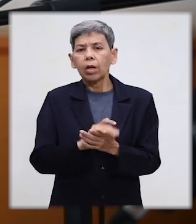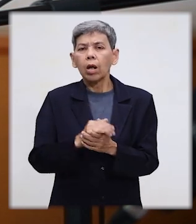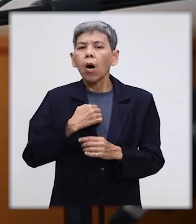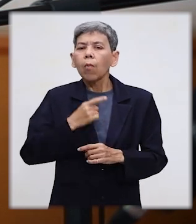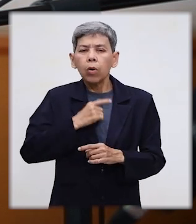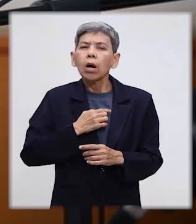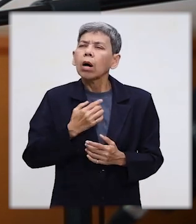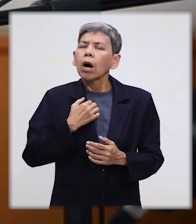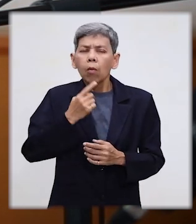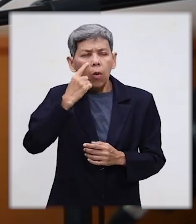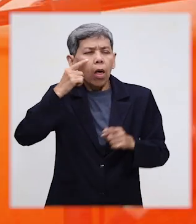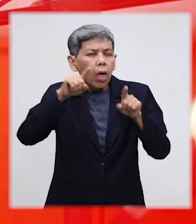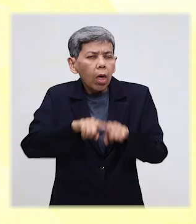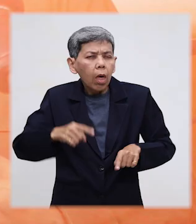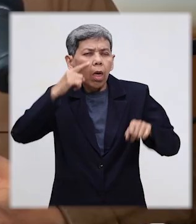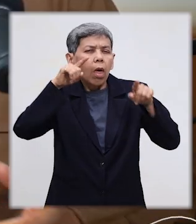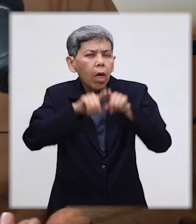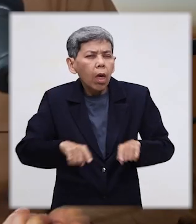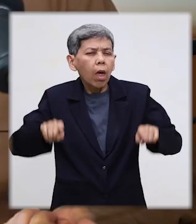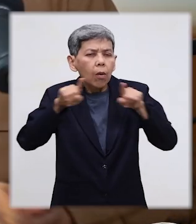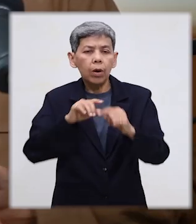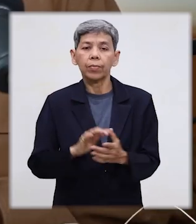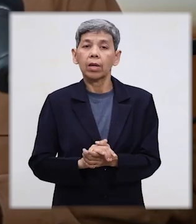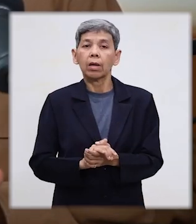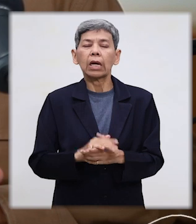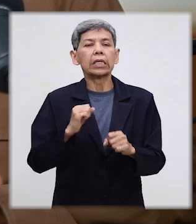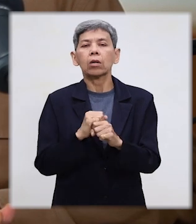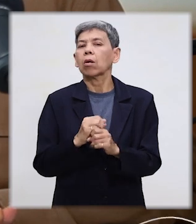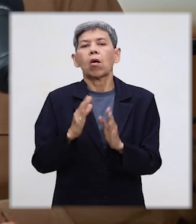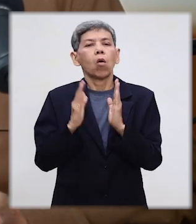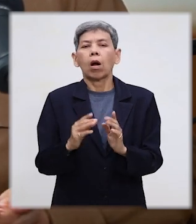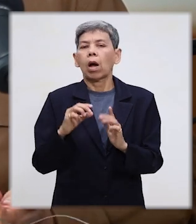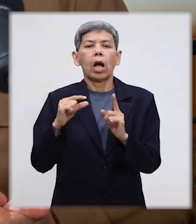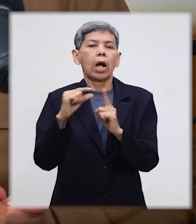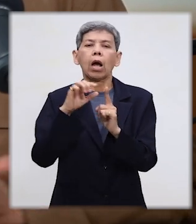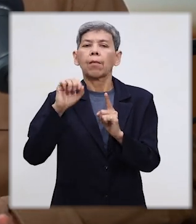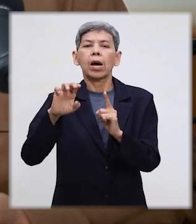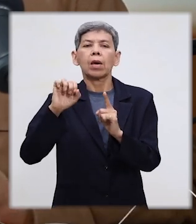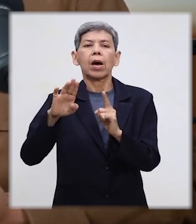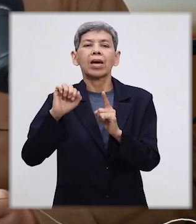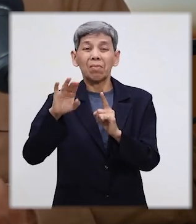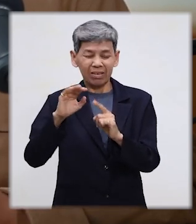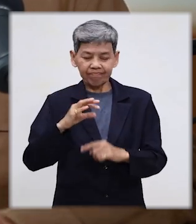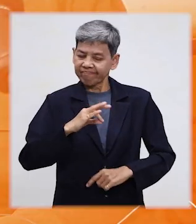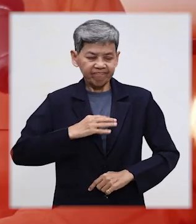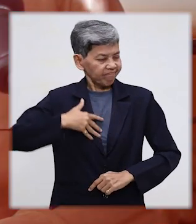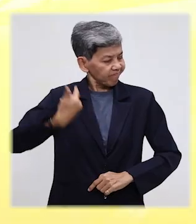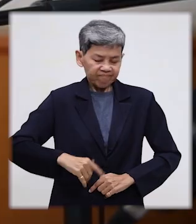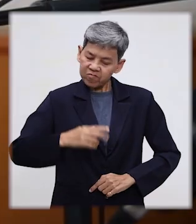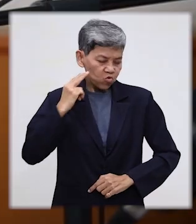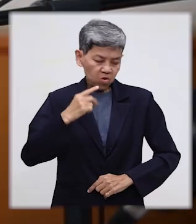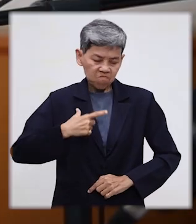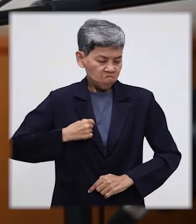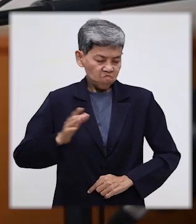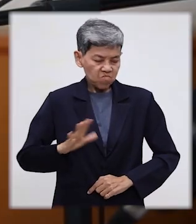ย้ำเสมอคืออย่างเรื่องการเรียกว่าคนใบ้ การใช้คำว่าใบ้กับเขาเนี่ยเขาจะไม่ชอบ